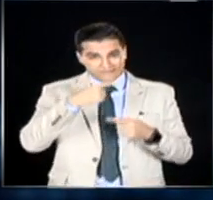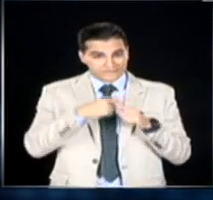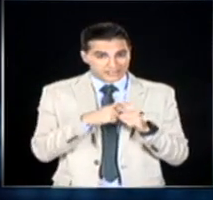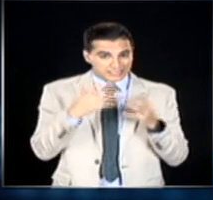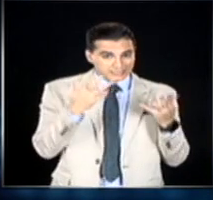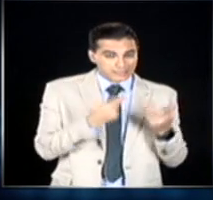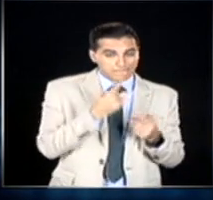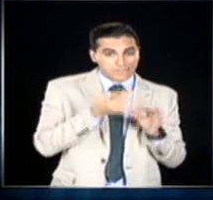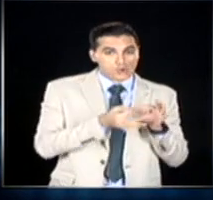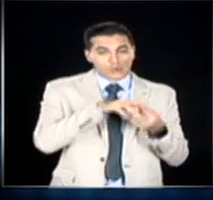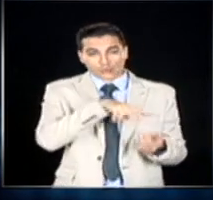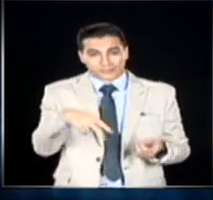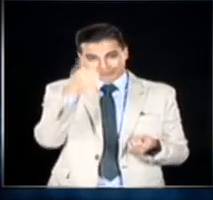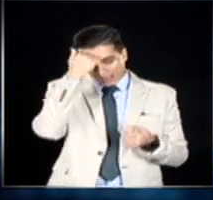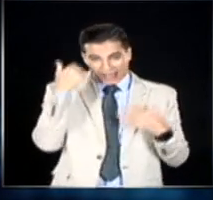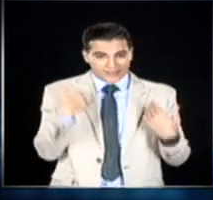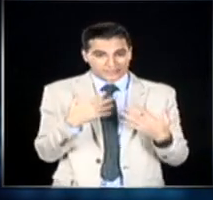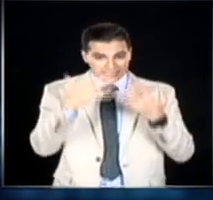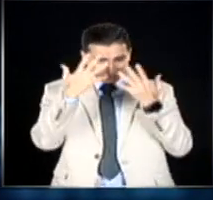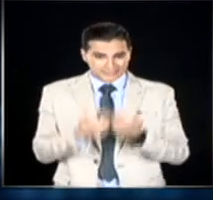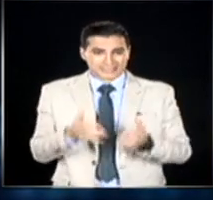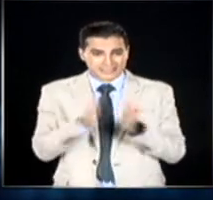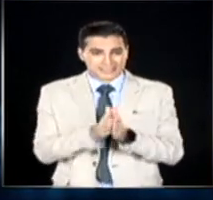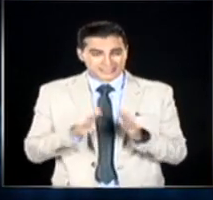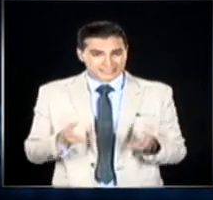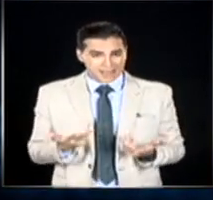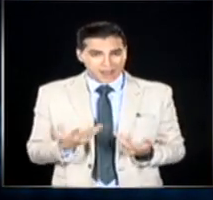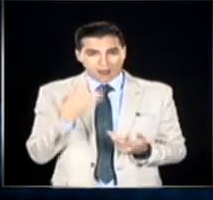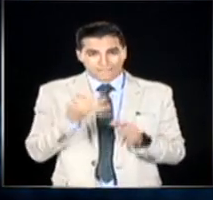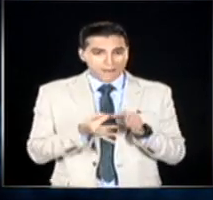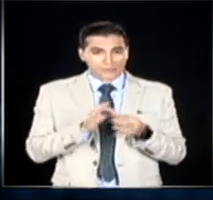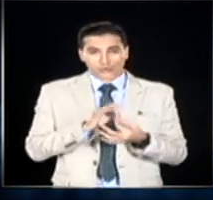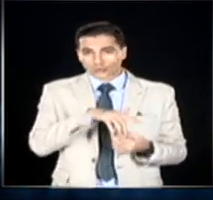يساوي 1,800,000 جنيه، ويبقى الرصيد لحد دلوقتي